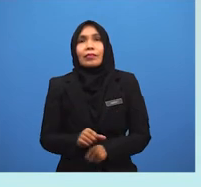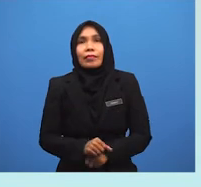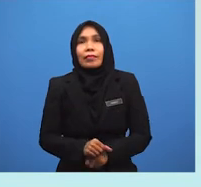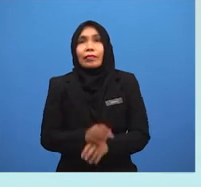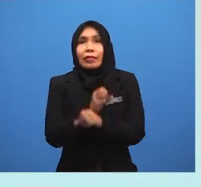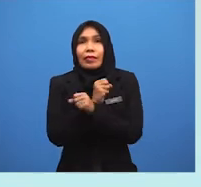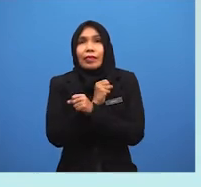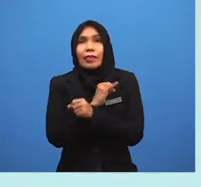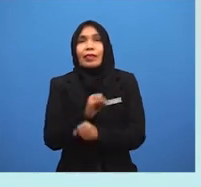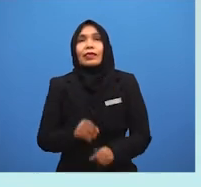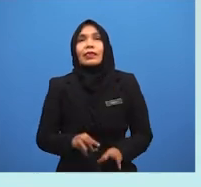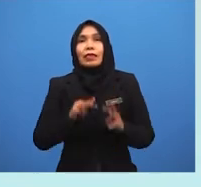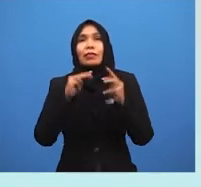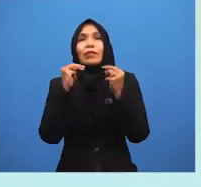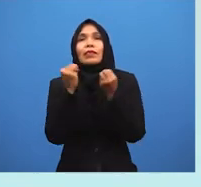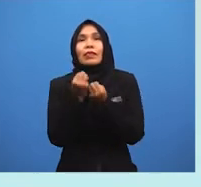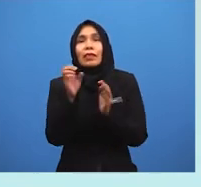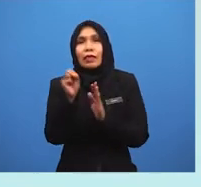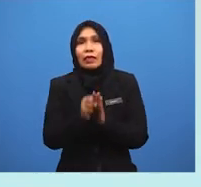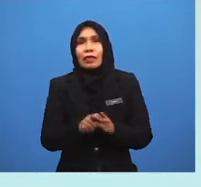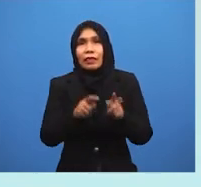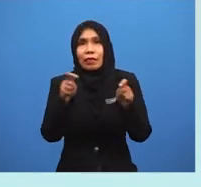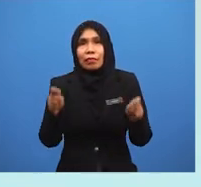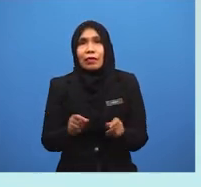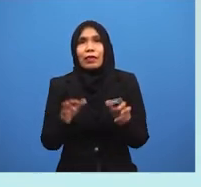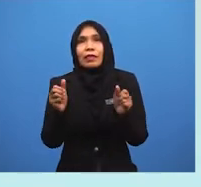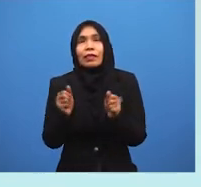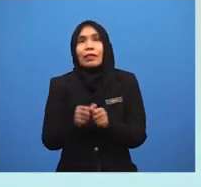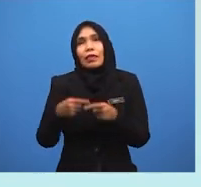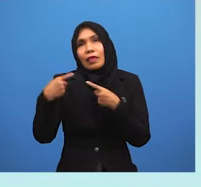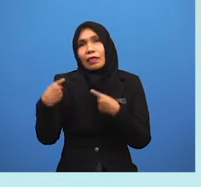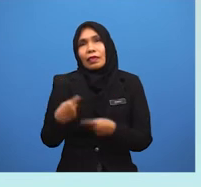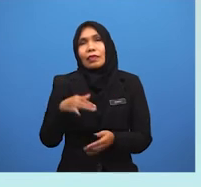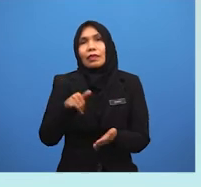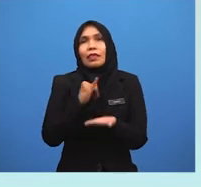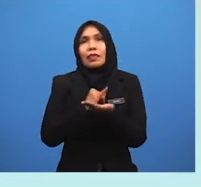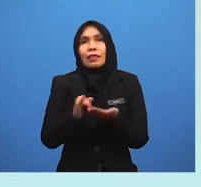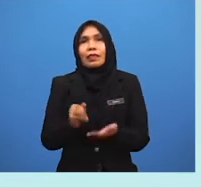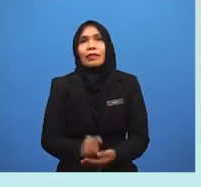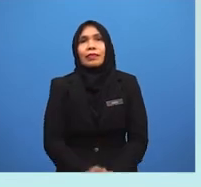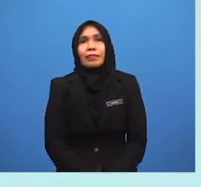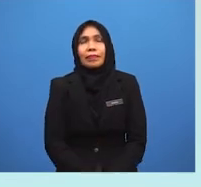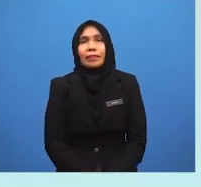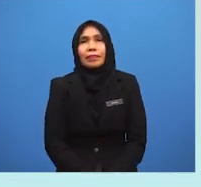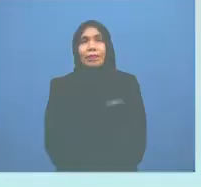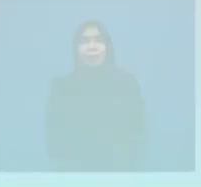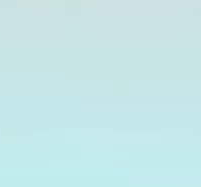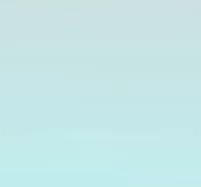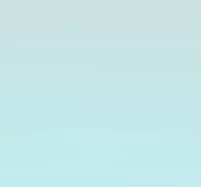menyayangi masyarakat setempat dengan hati yang ikhlas demi kesejahteraan